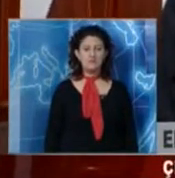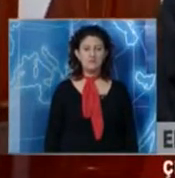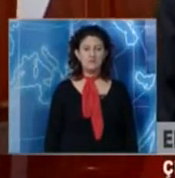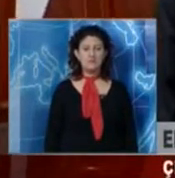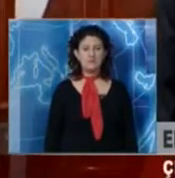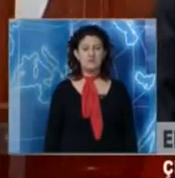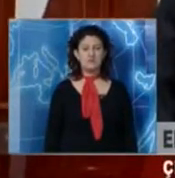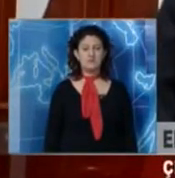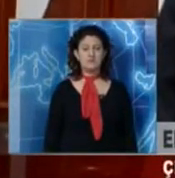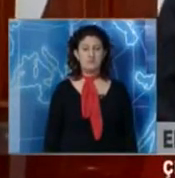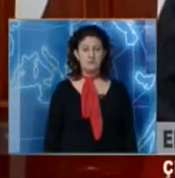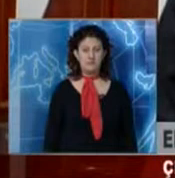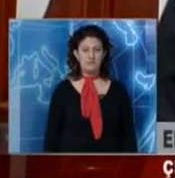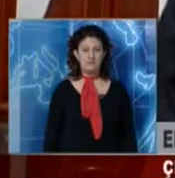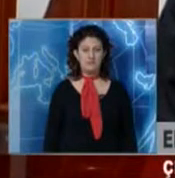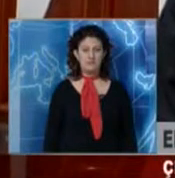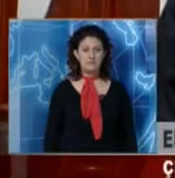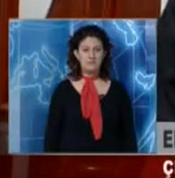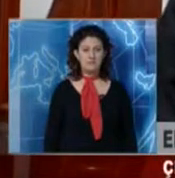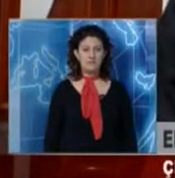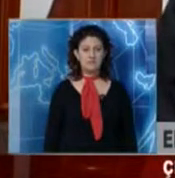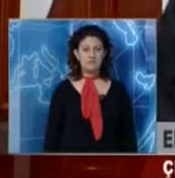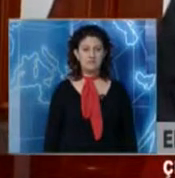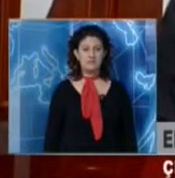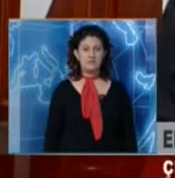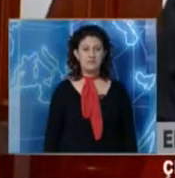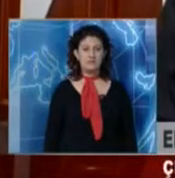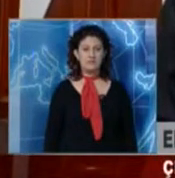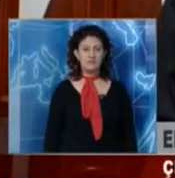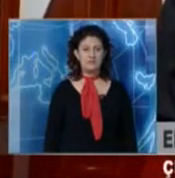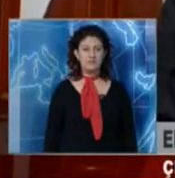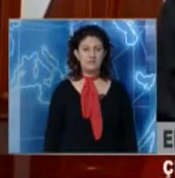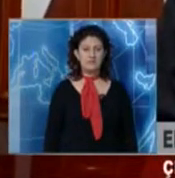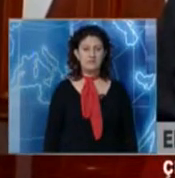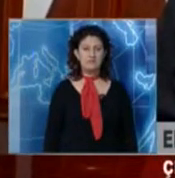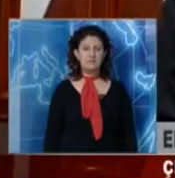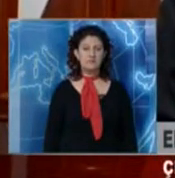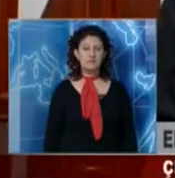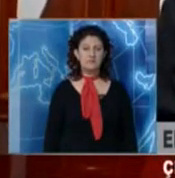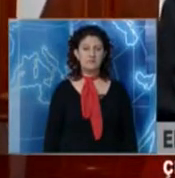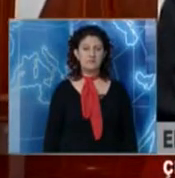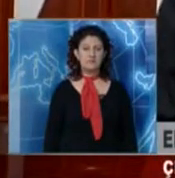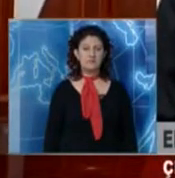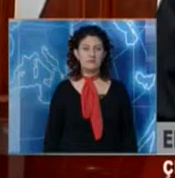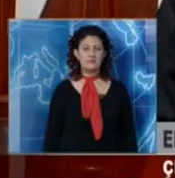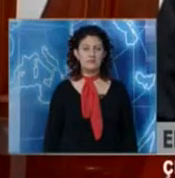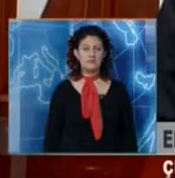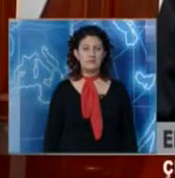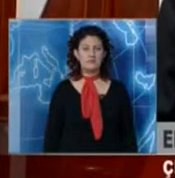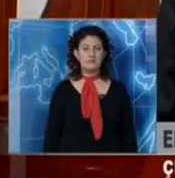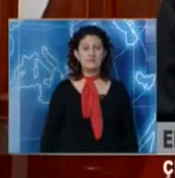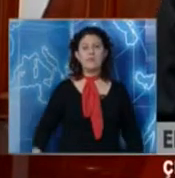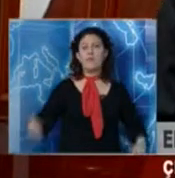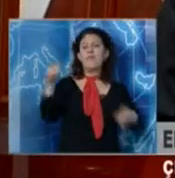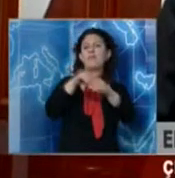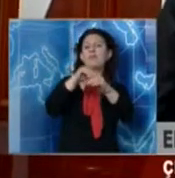genel müdürlükte hizmete başladım. Ve Türkiye'nin çok çeşitli illerinde değişik kademelerde görevde bulundum.